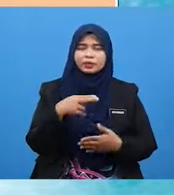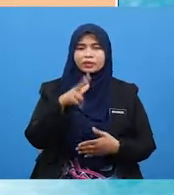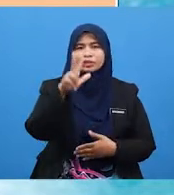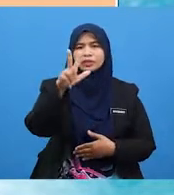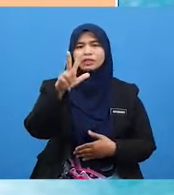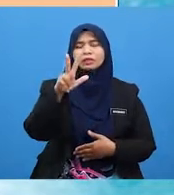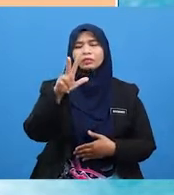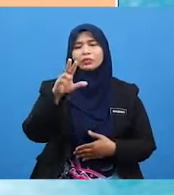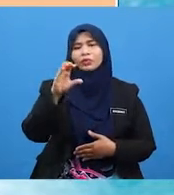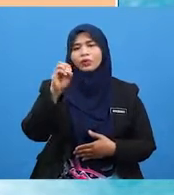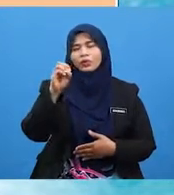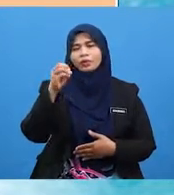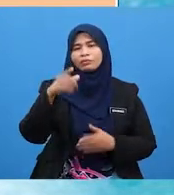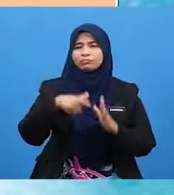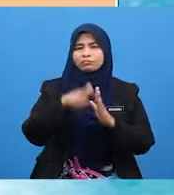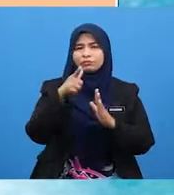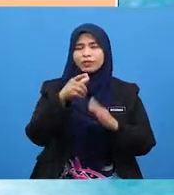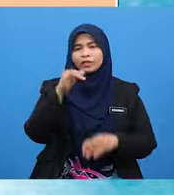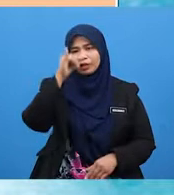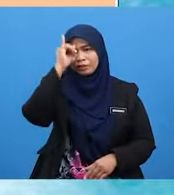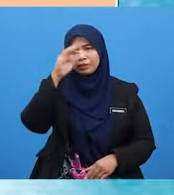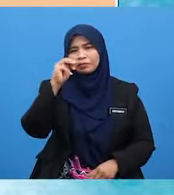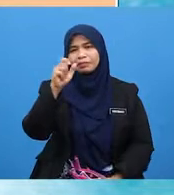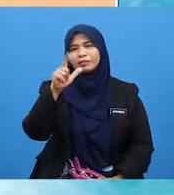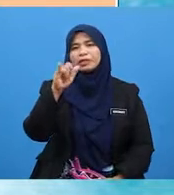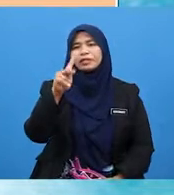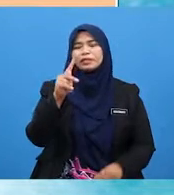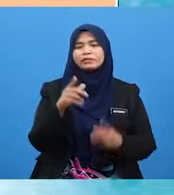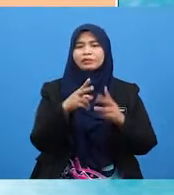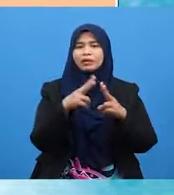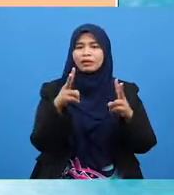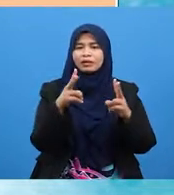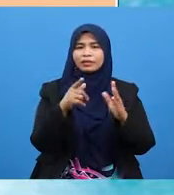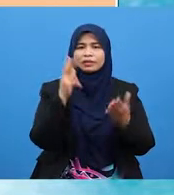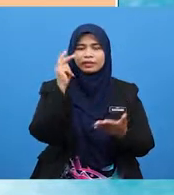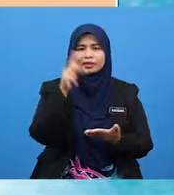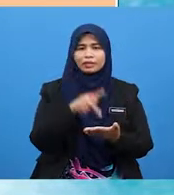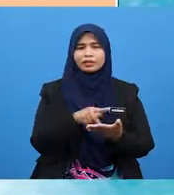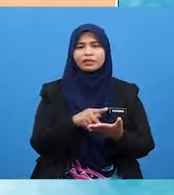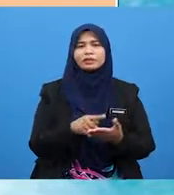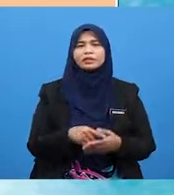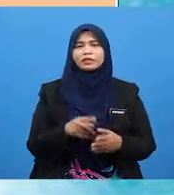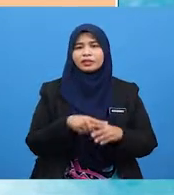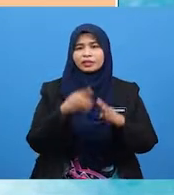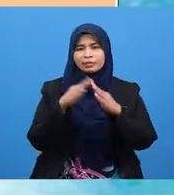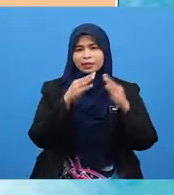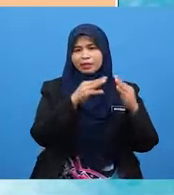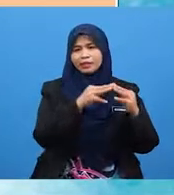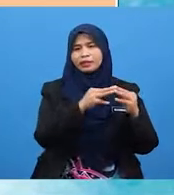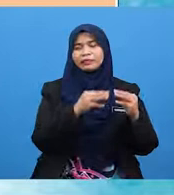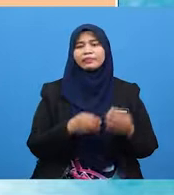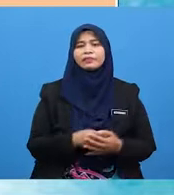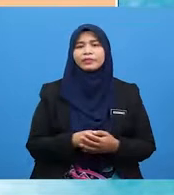mencecah 30-an, Imam Malik menjadi terkenal sebagai seorang yang paling berilmu di Madinah pada zamannya